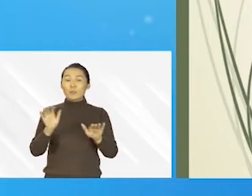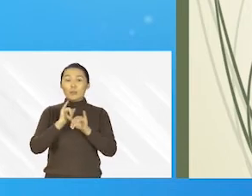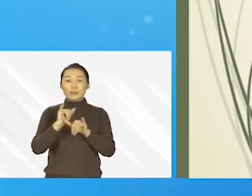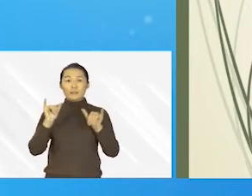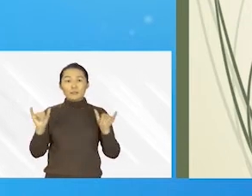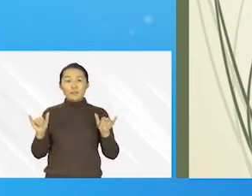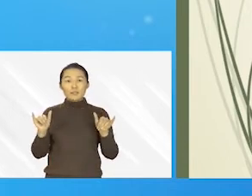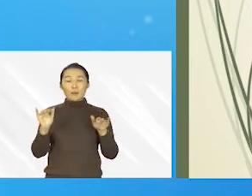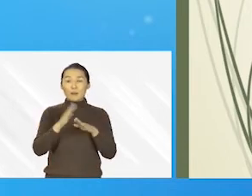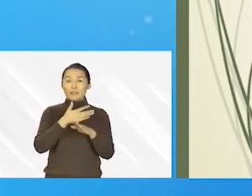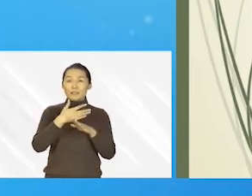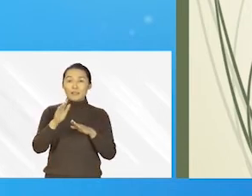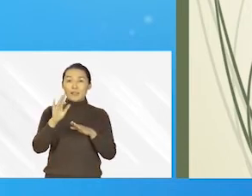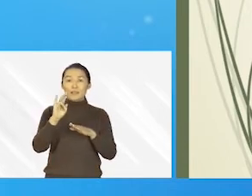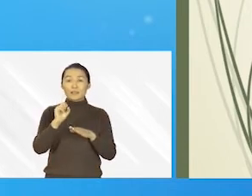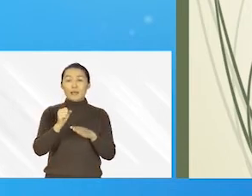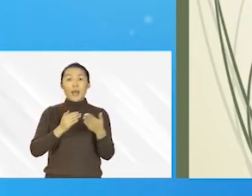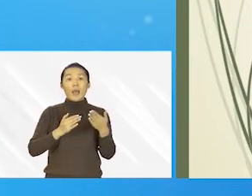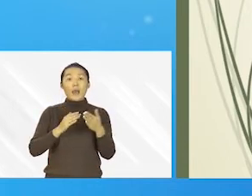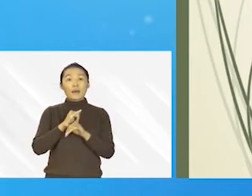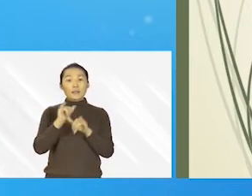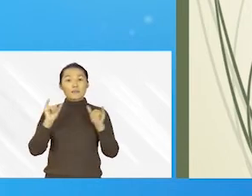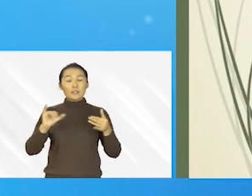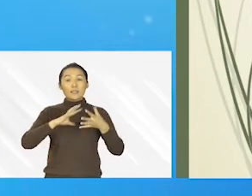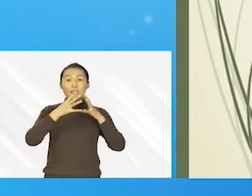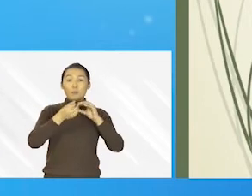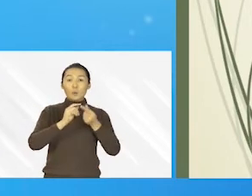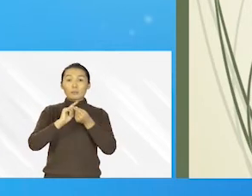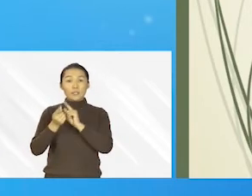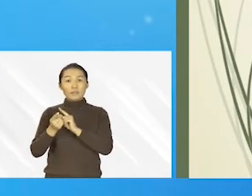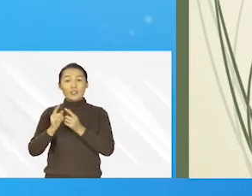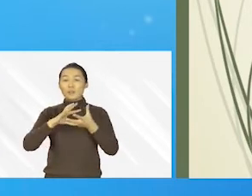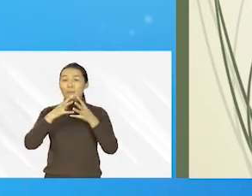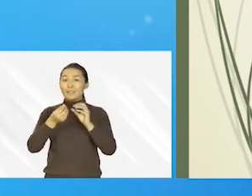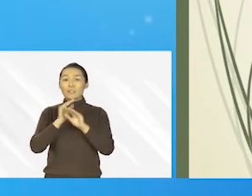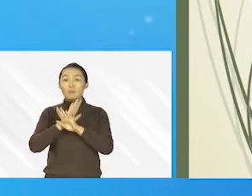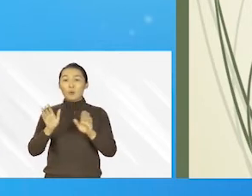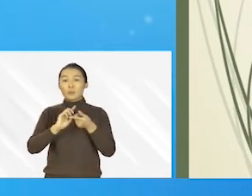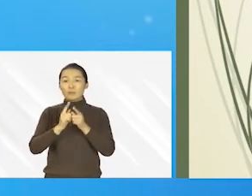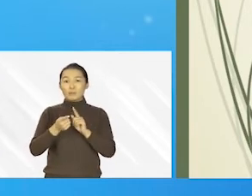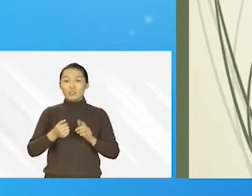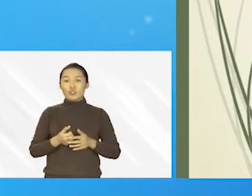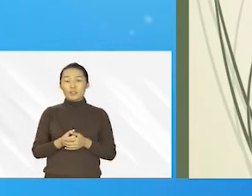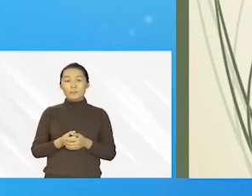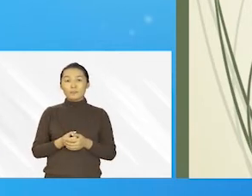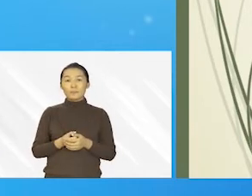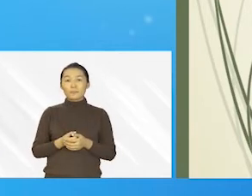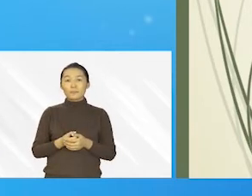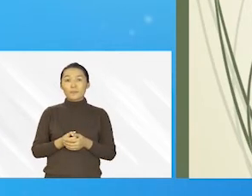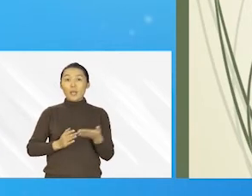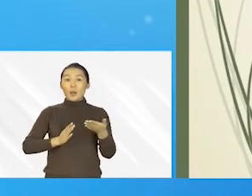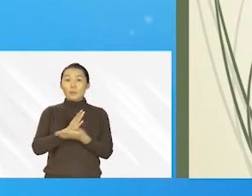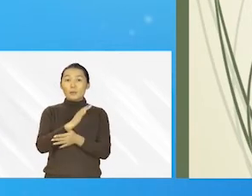развитие подразделяется на развитие с полным превращением и неполным превращением.